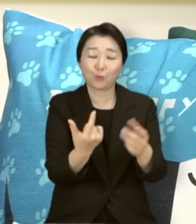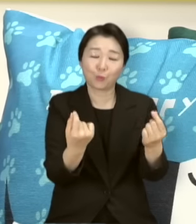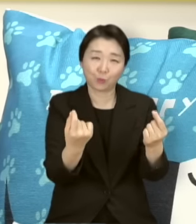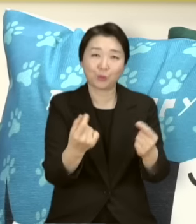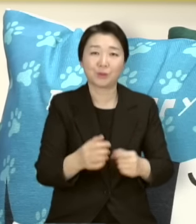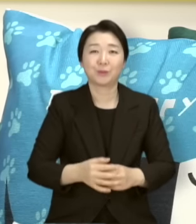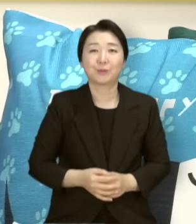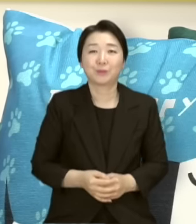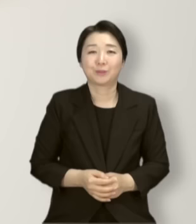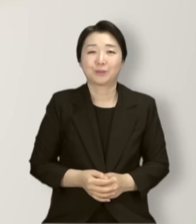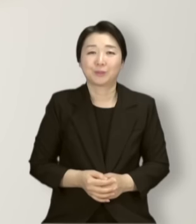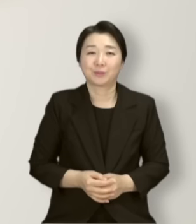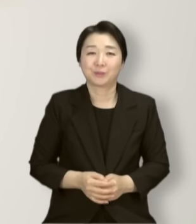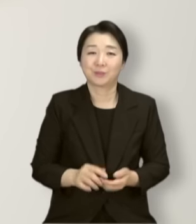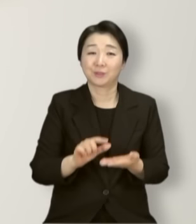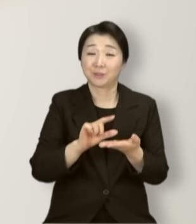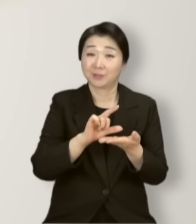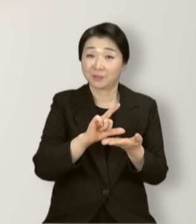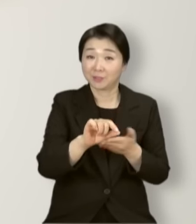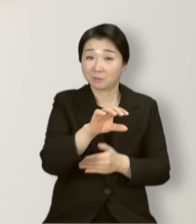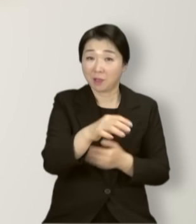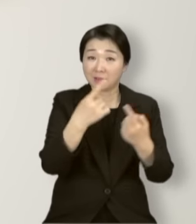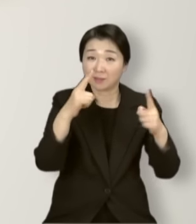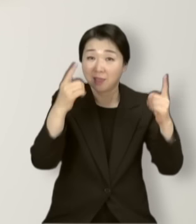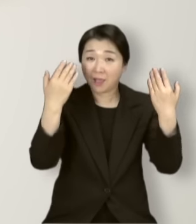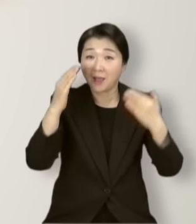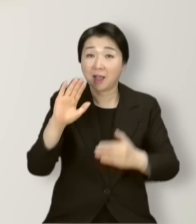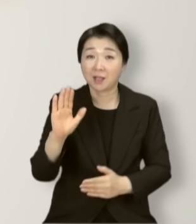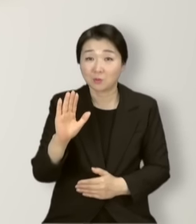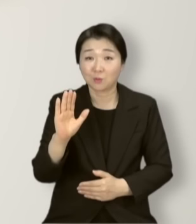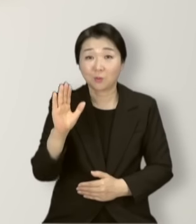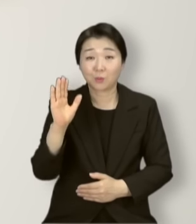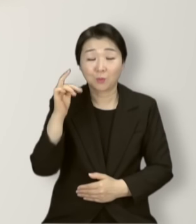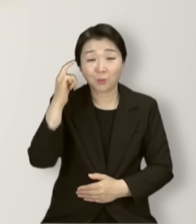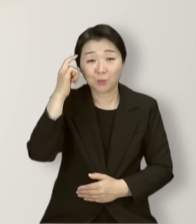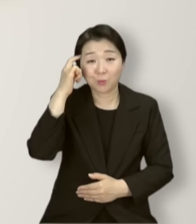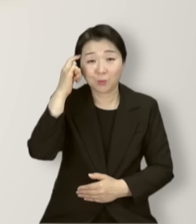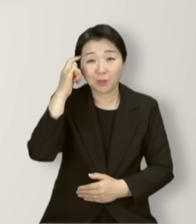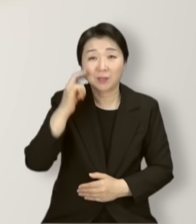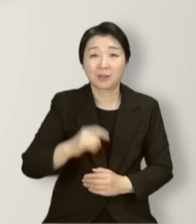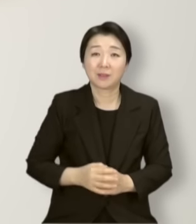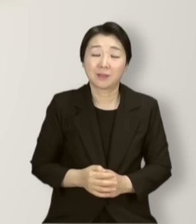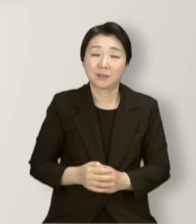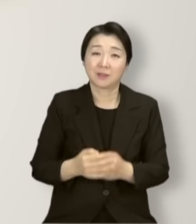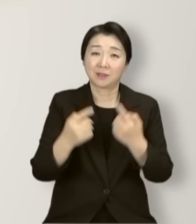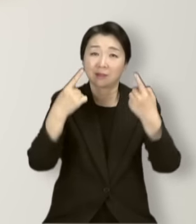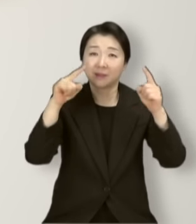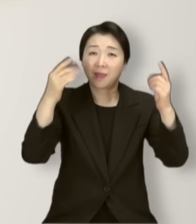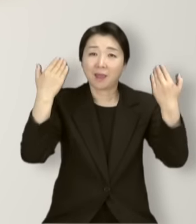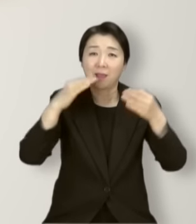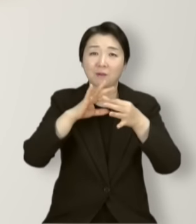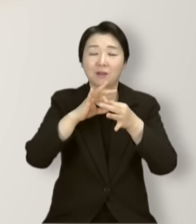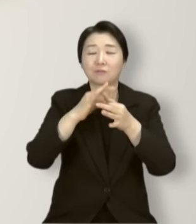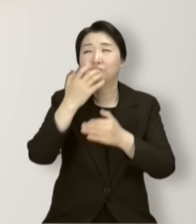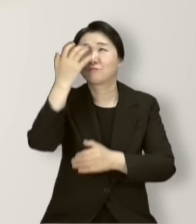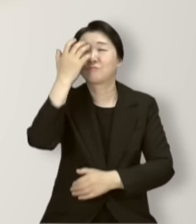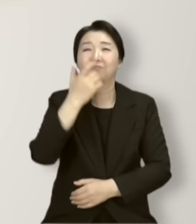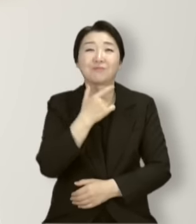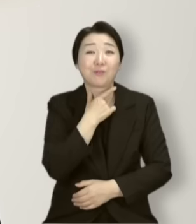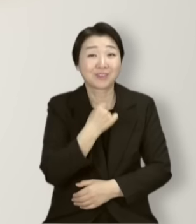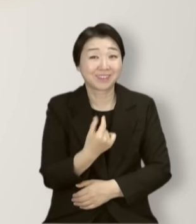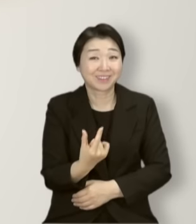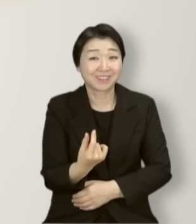특성화 같습니다. 지방대학으로서가 아니라 예. 진짜 이게 모든 대학의 꿈이죠, 사실.